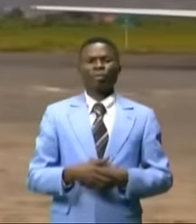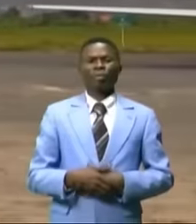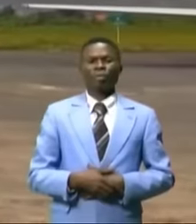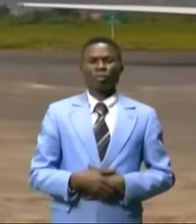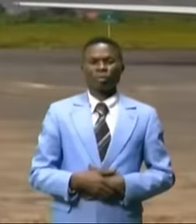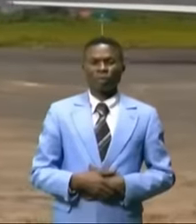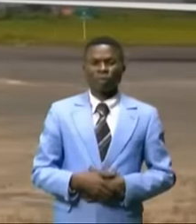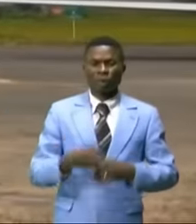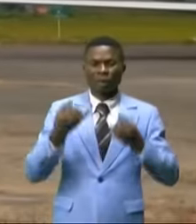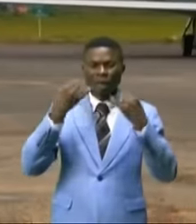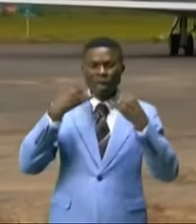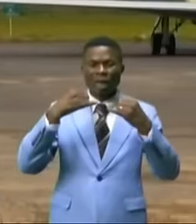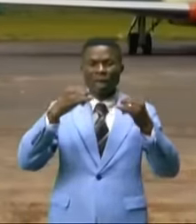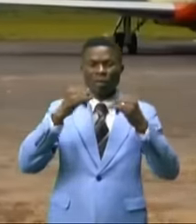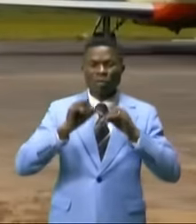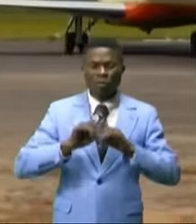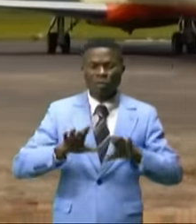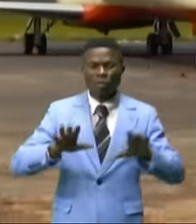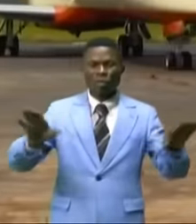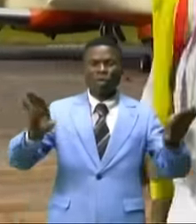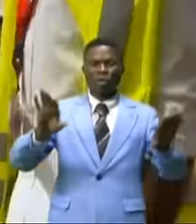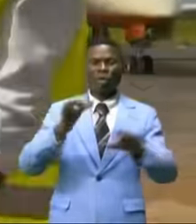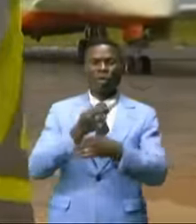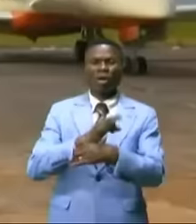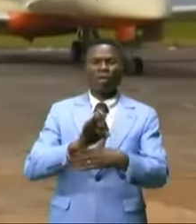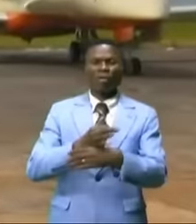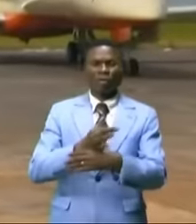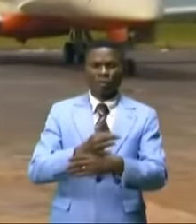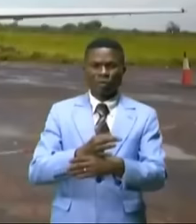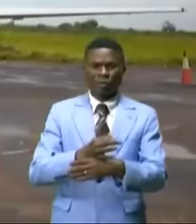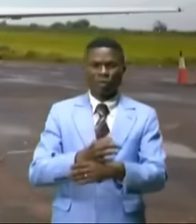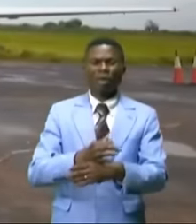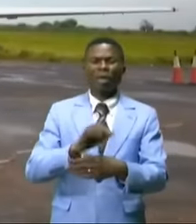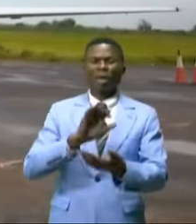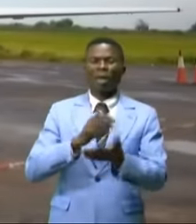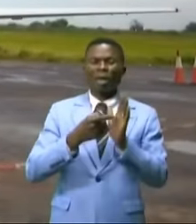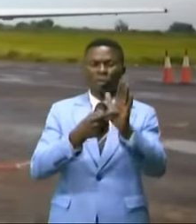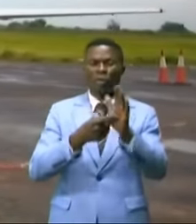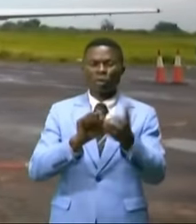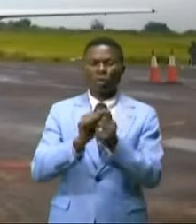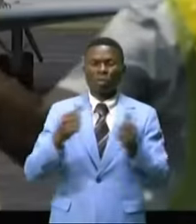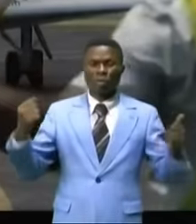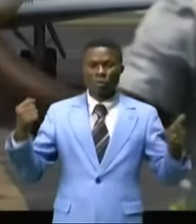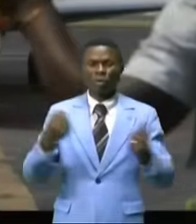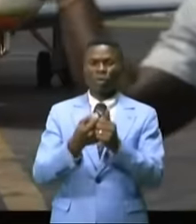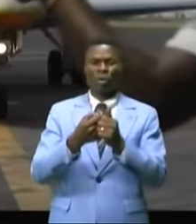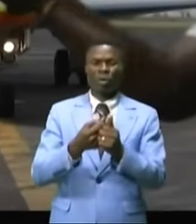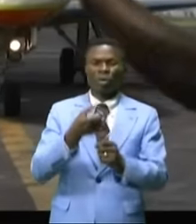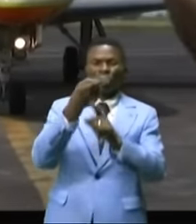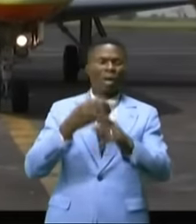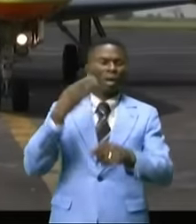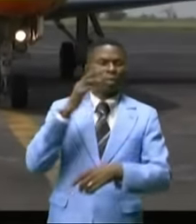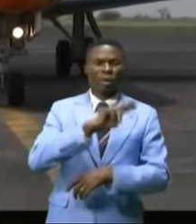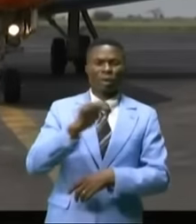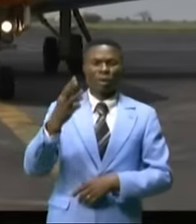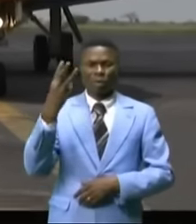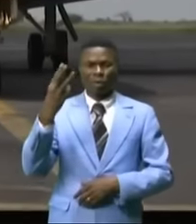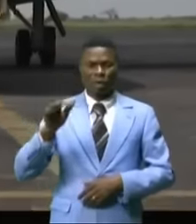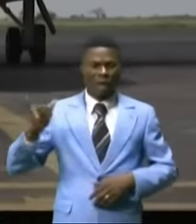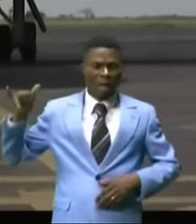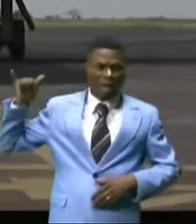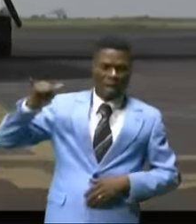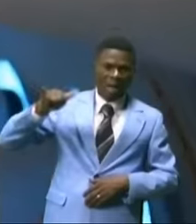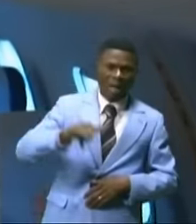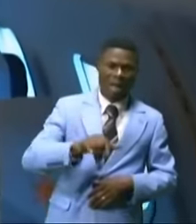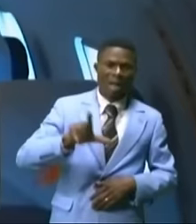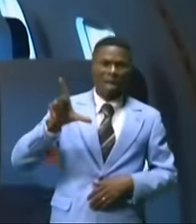Les informations qui circulent sur les réseaux sociaux actualisant un incident de mars 2023 sur l'aéroport de la